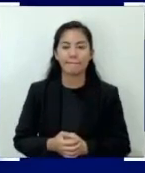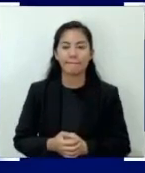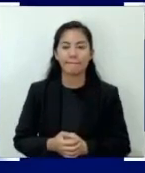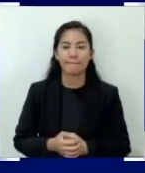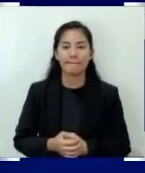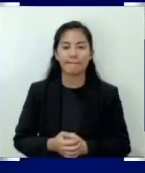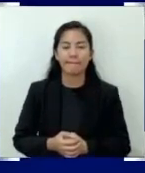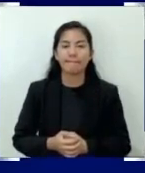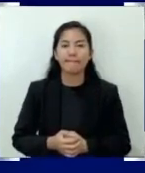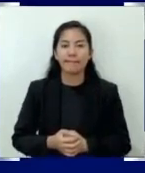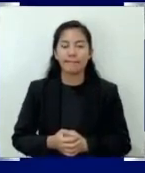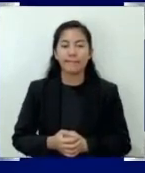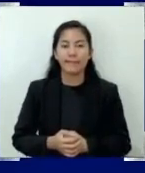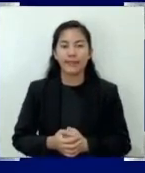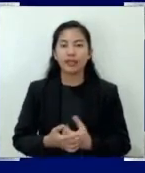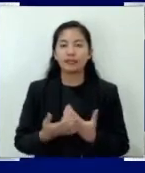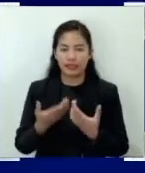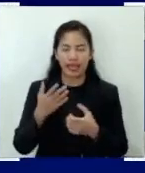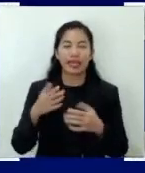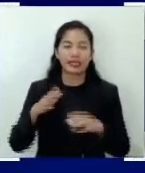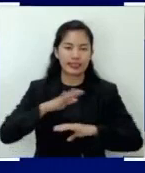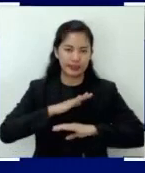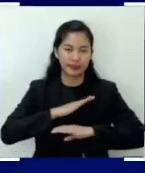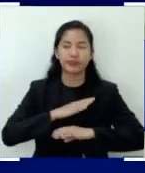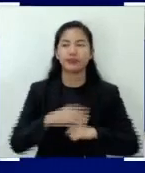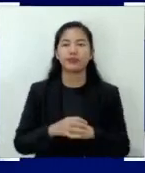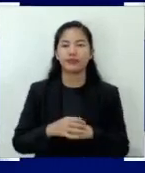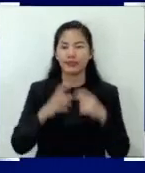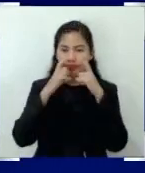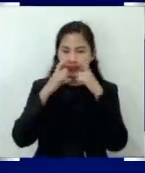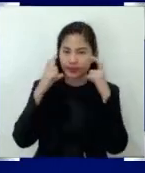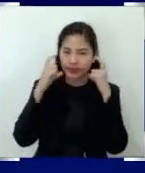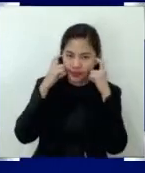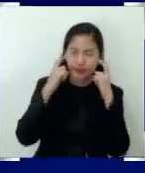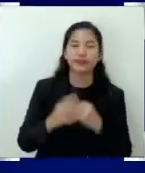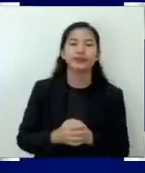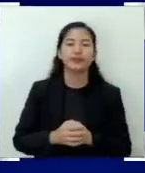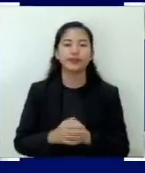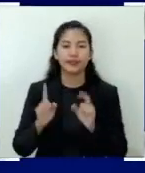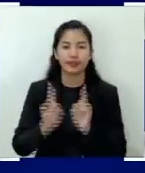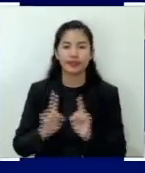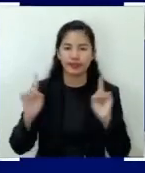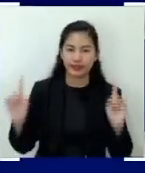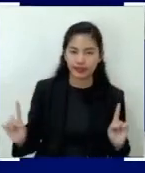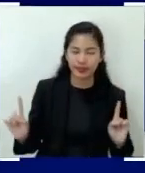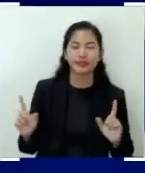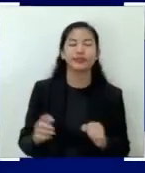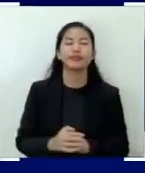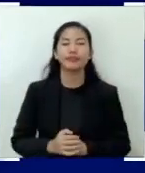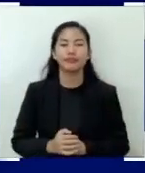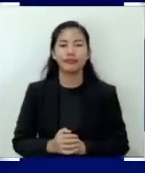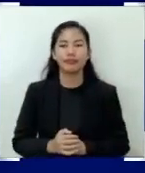yung other public health protocols, no, yung pagsusuot ng face mask, social distancing, no, lalong para na sa loob